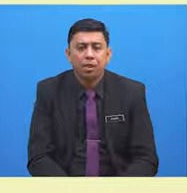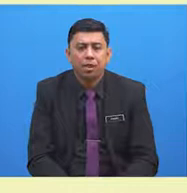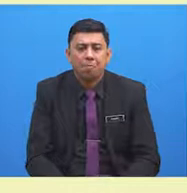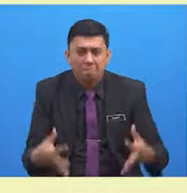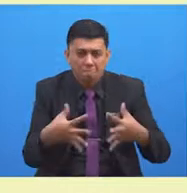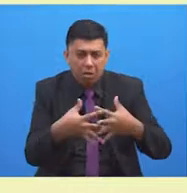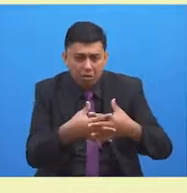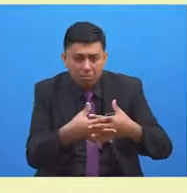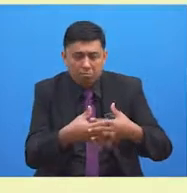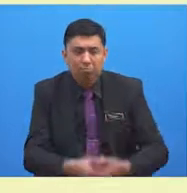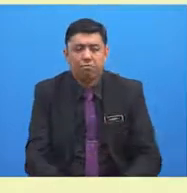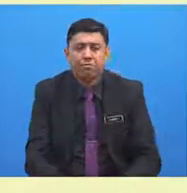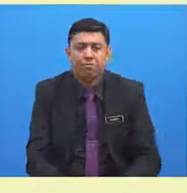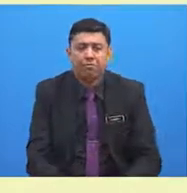memerangkapnya.